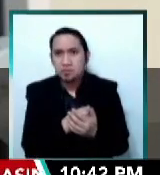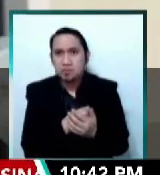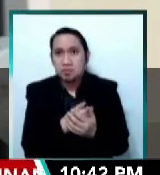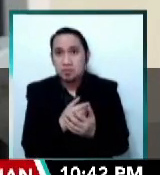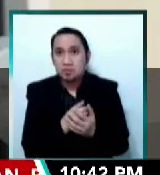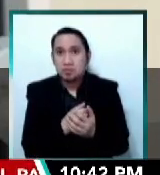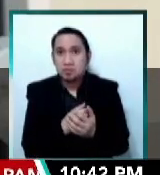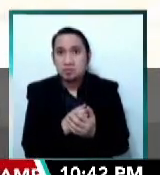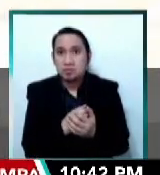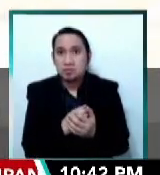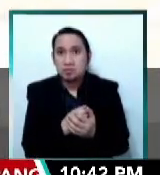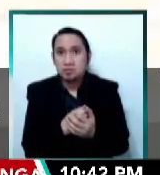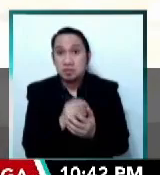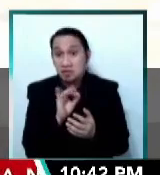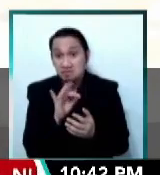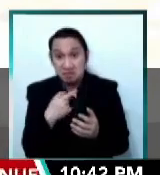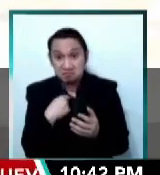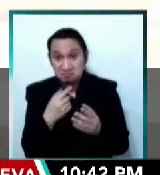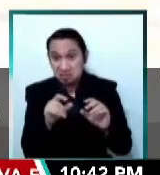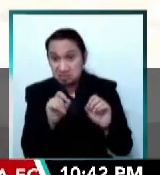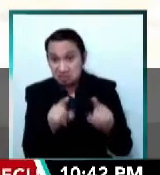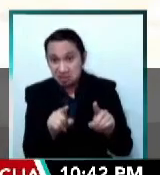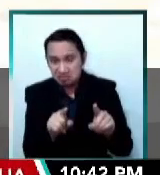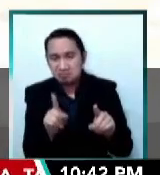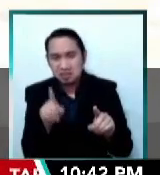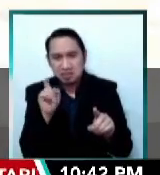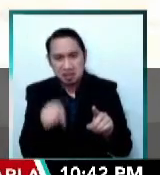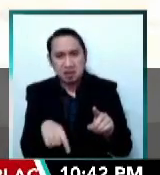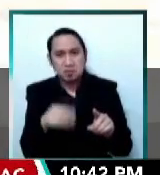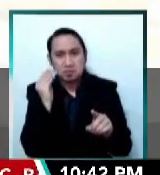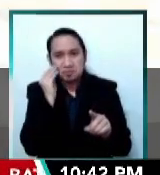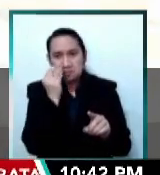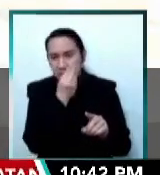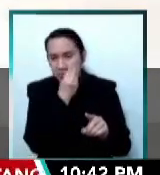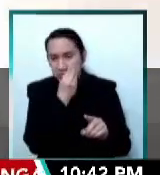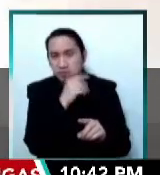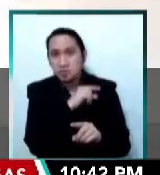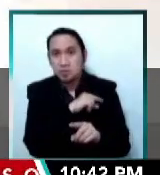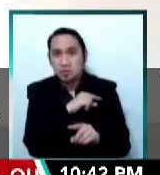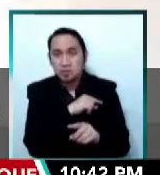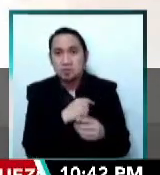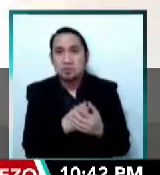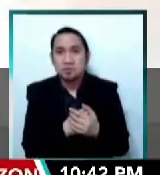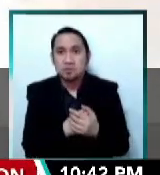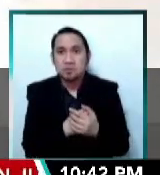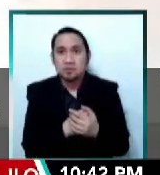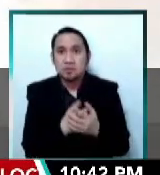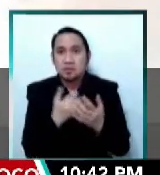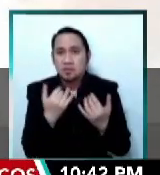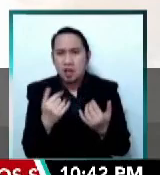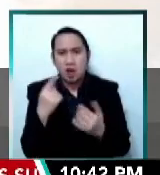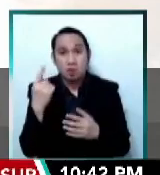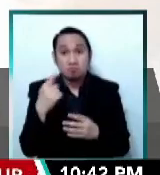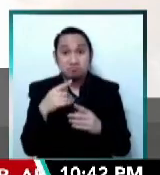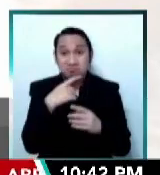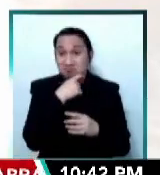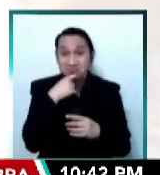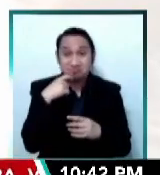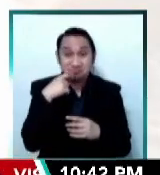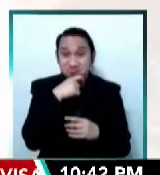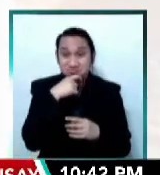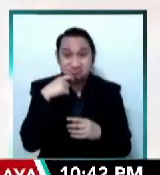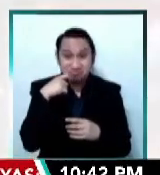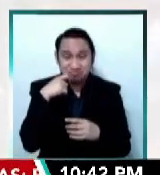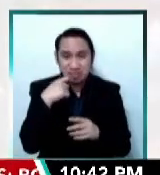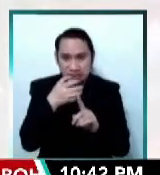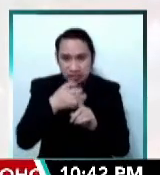the client. Sulit naman kahit paapat na araw hanggang isang linggo ang inaabot sa pagpapatuyo pa lang ng resin para sa kada pares ng